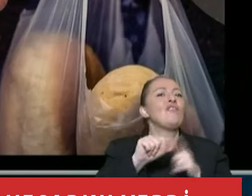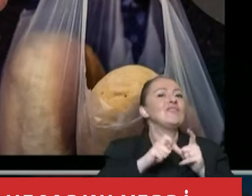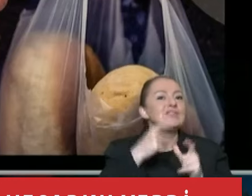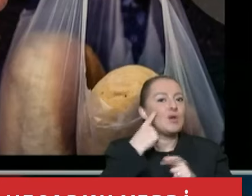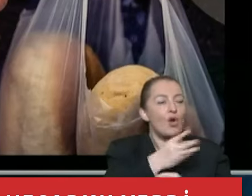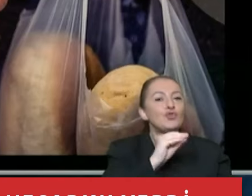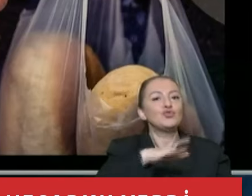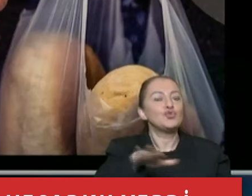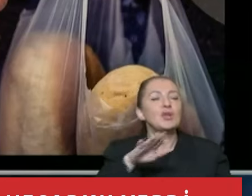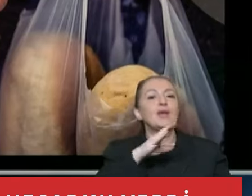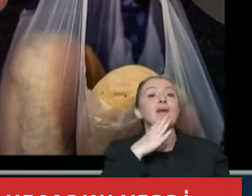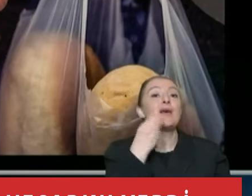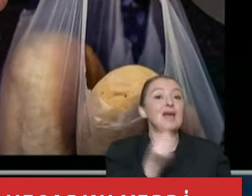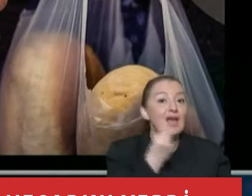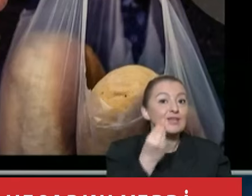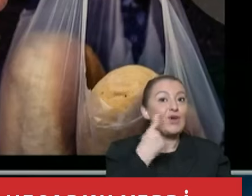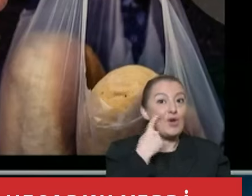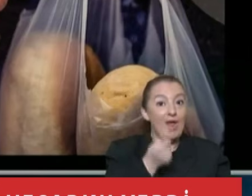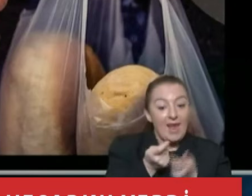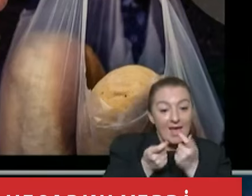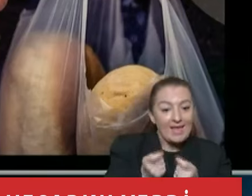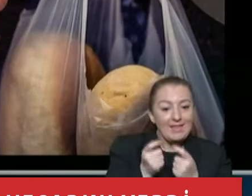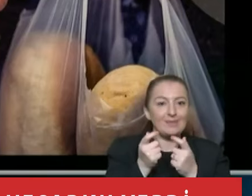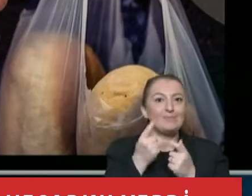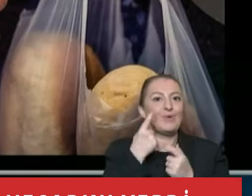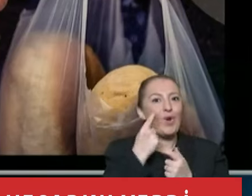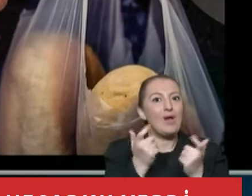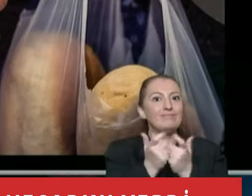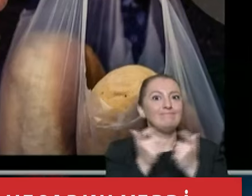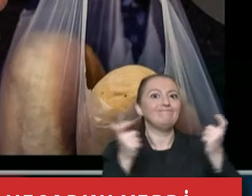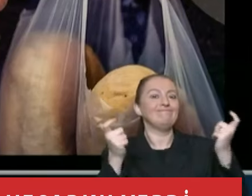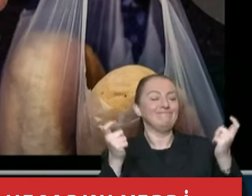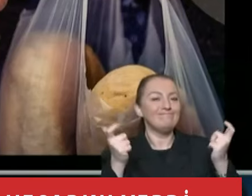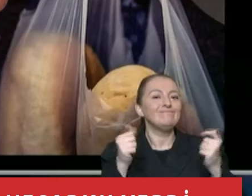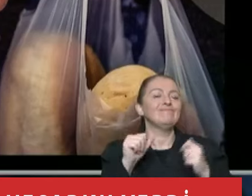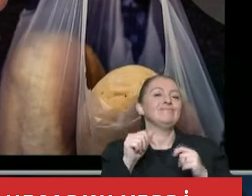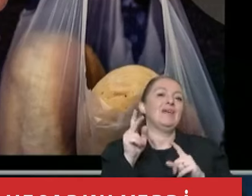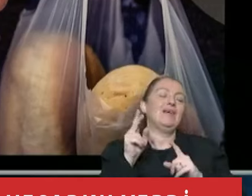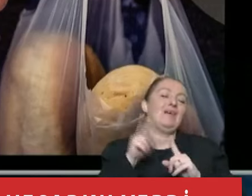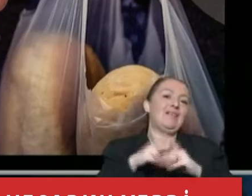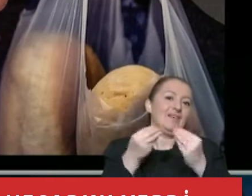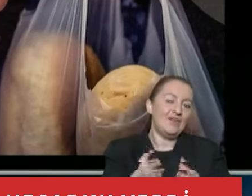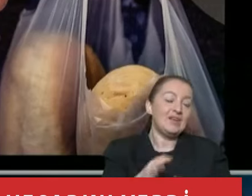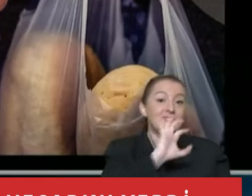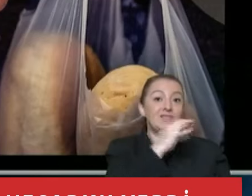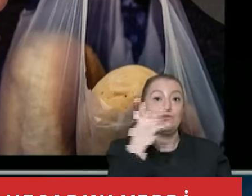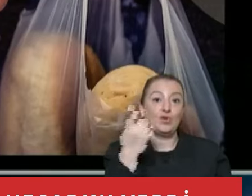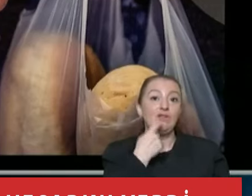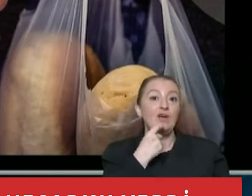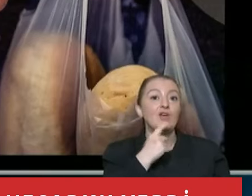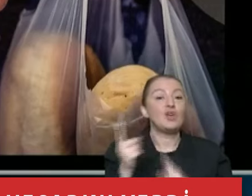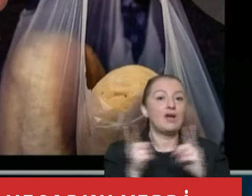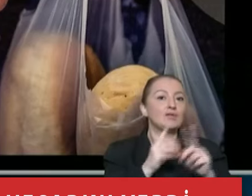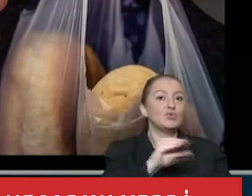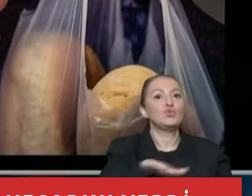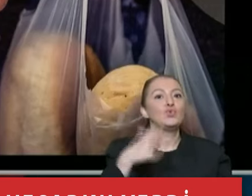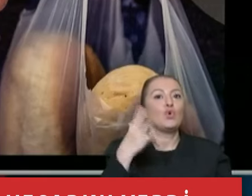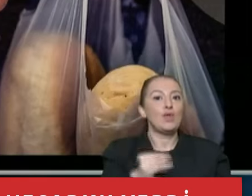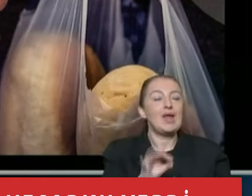gençlerimize eğitim ve gelişimlerinde üst seviyede katkı sunduk 04 yaş arası çocuğu olan